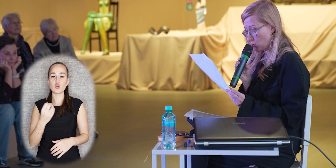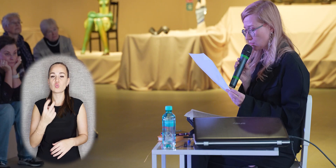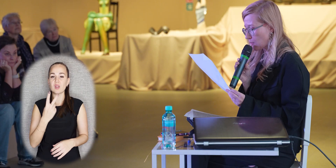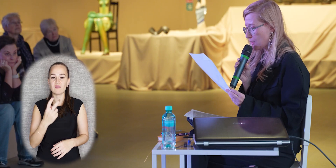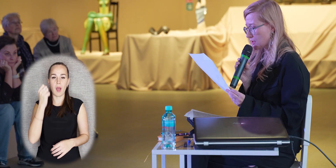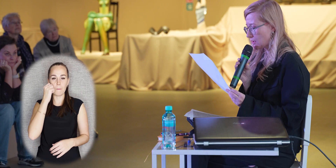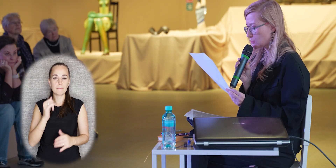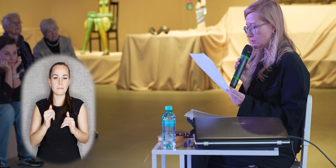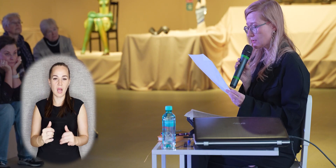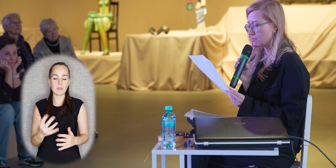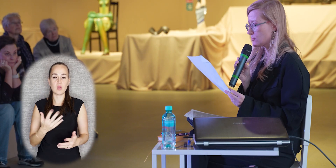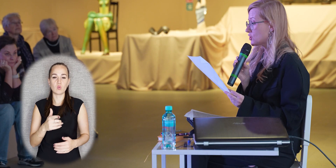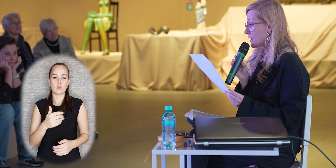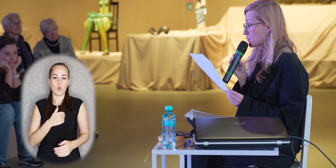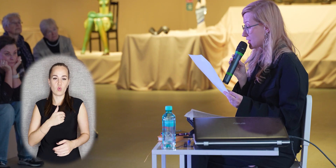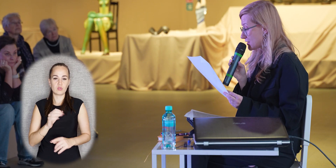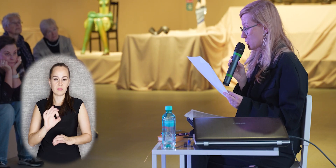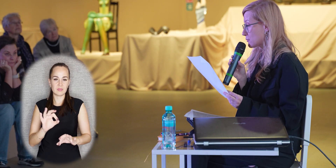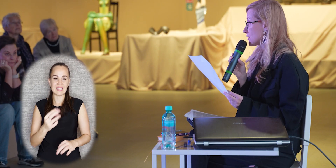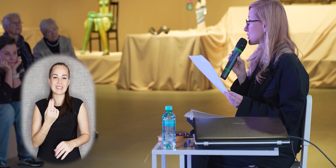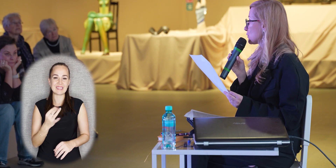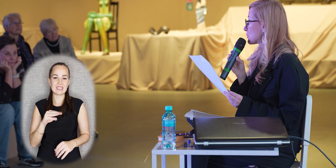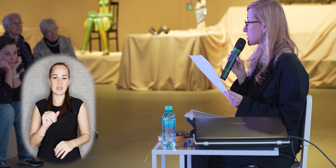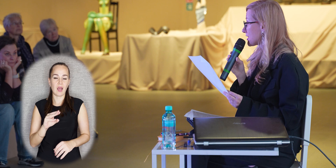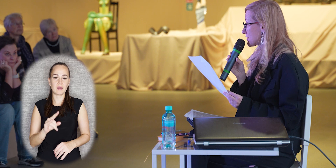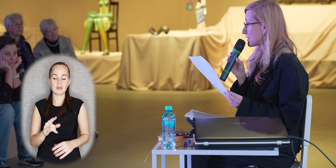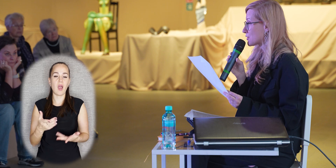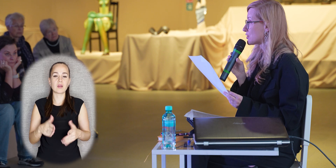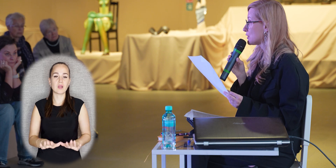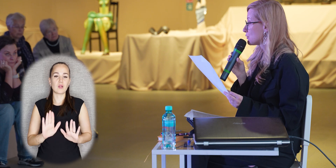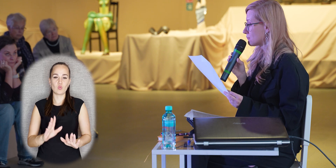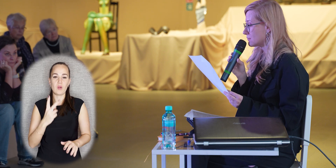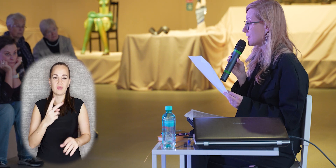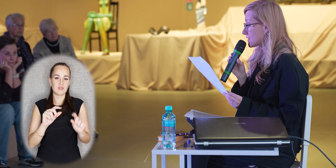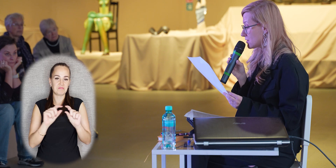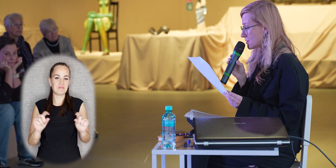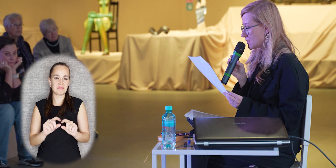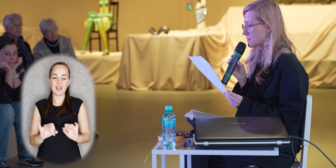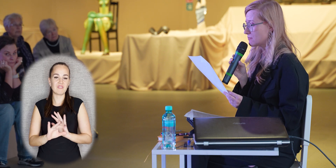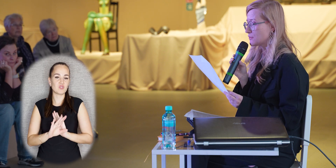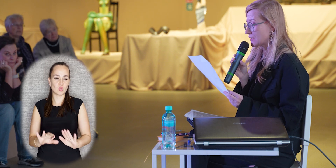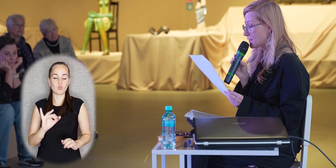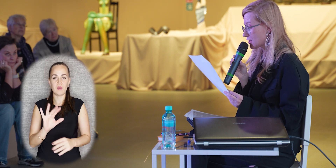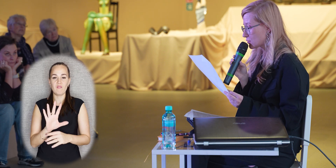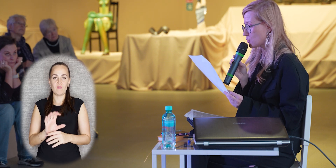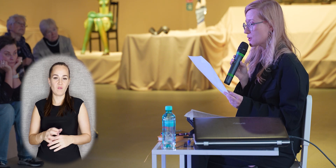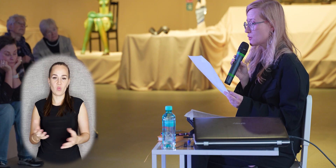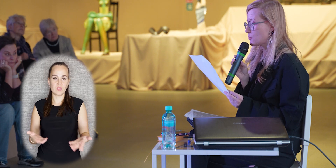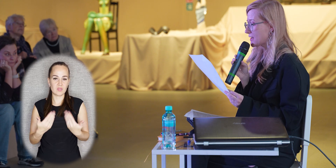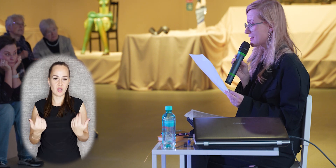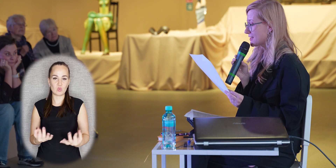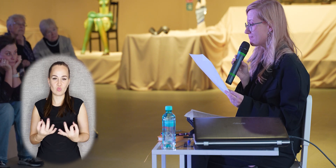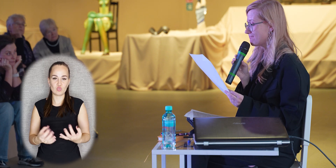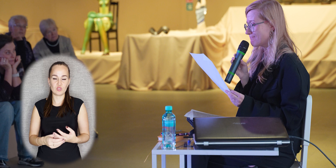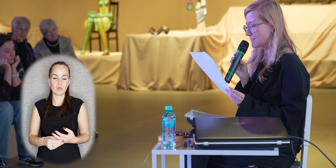Еще два памятника, о которых я зачитаю цитаты, потому что ничего кроме цитат нам, к сожалению, не осталось, нет ни фотографий, которые можно